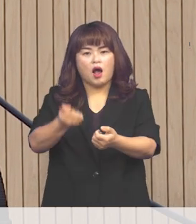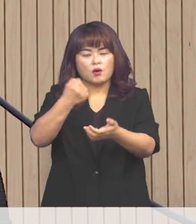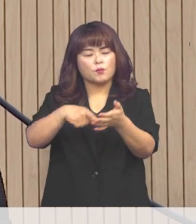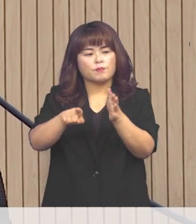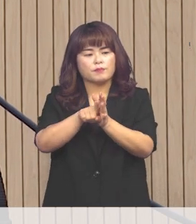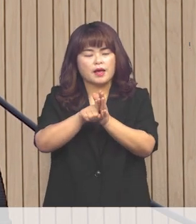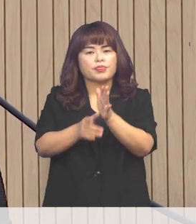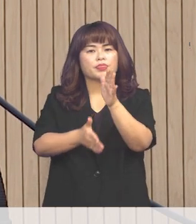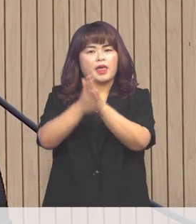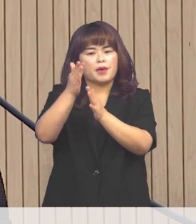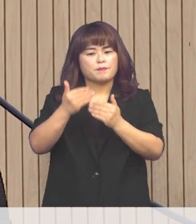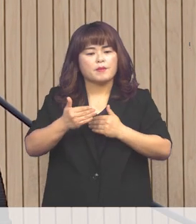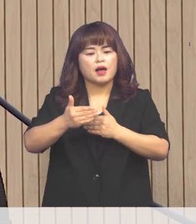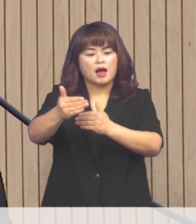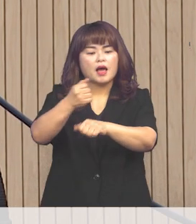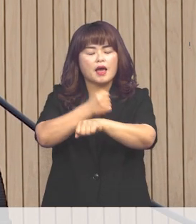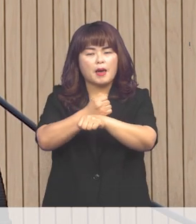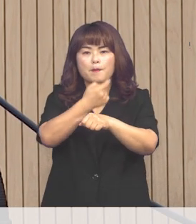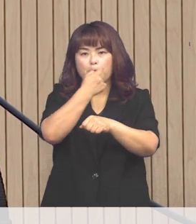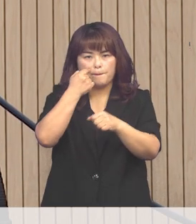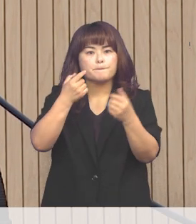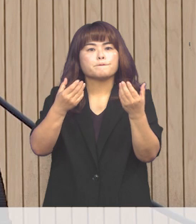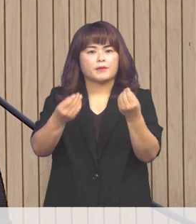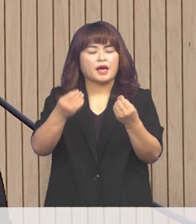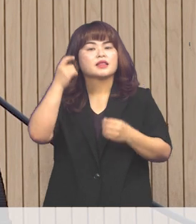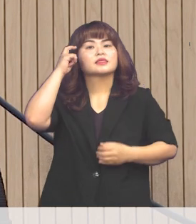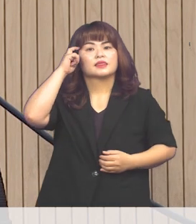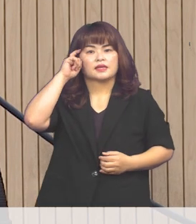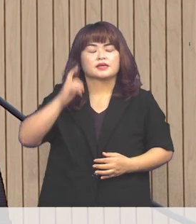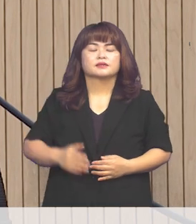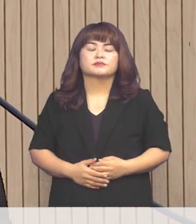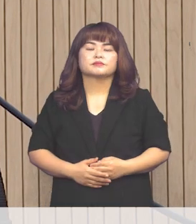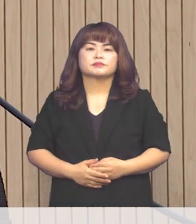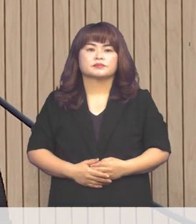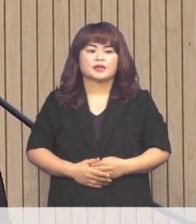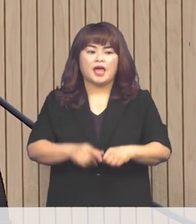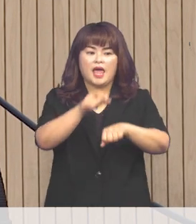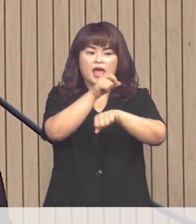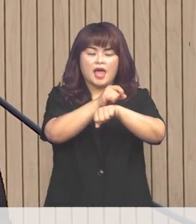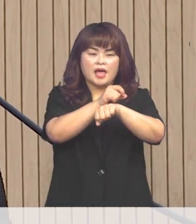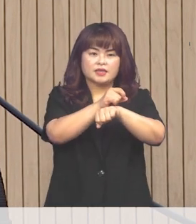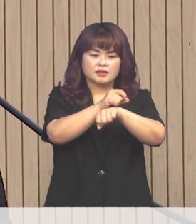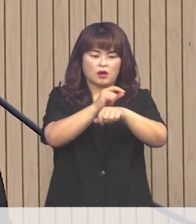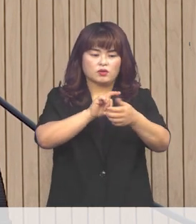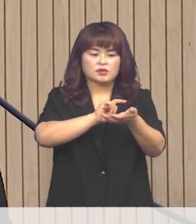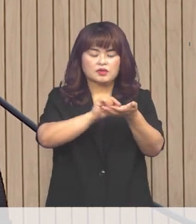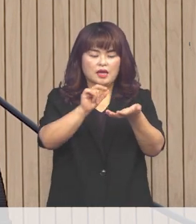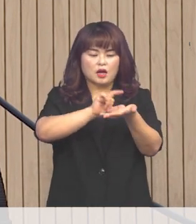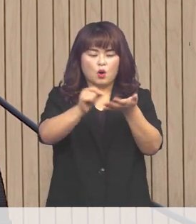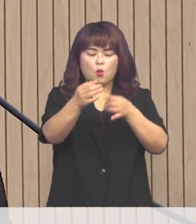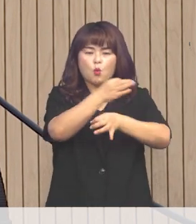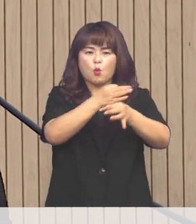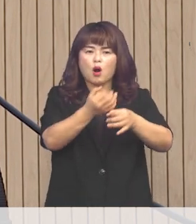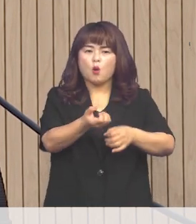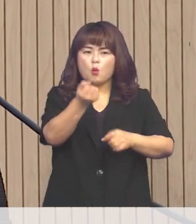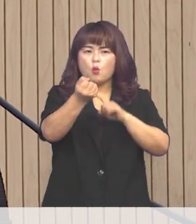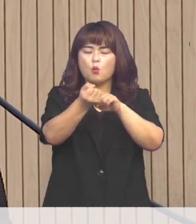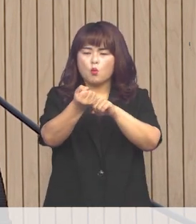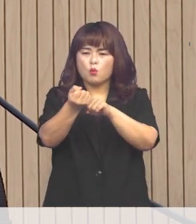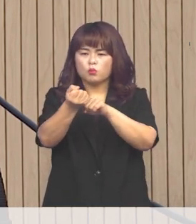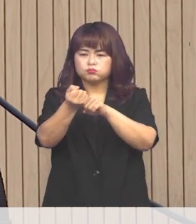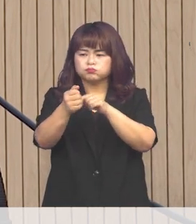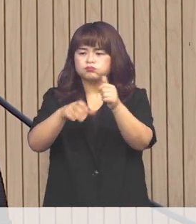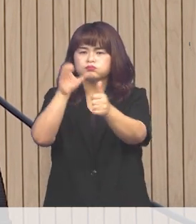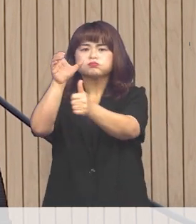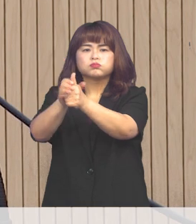그런 도시가 돼야 되는지 확인을 했다고 생각을 합니다. 행정 재정 권한이 좀 포괄적으로